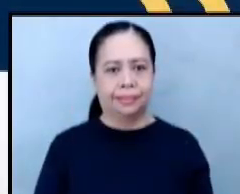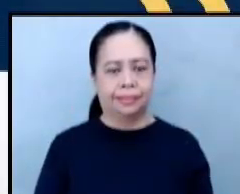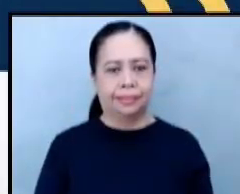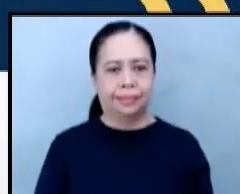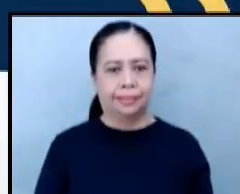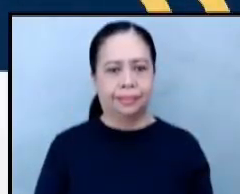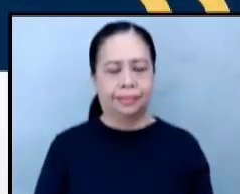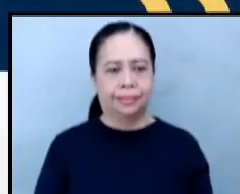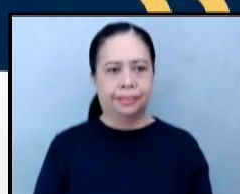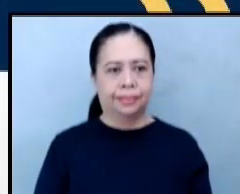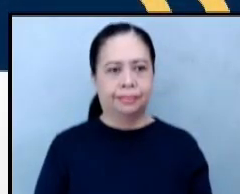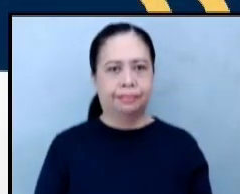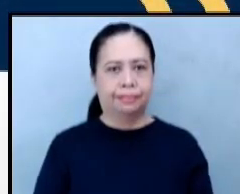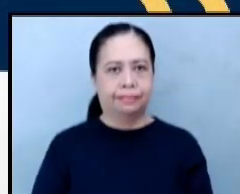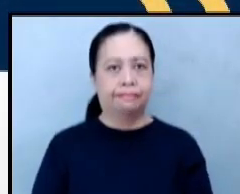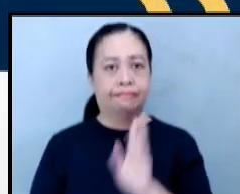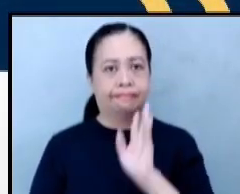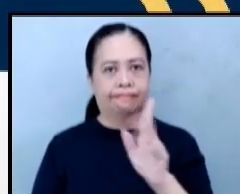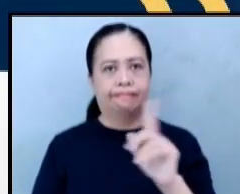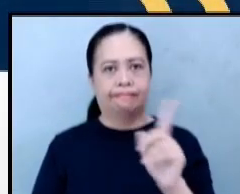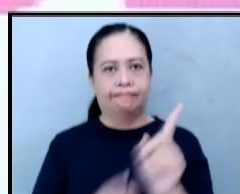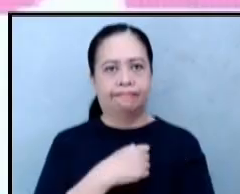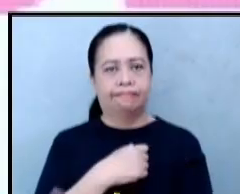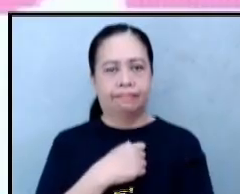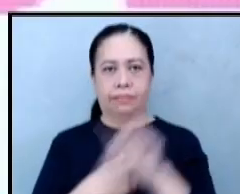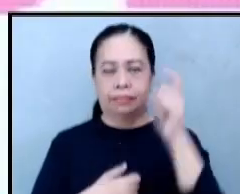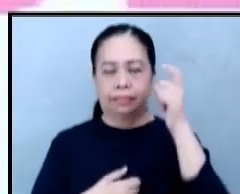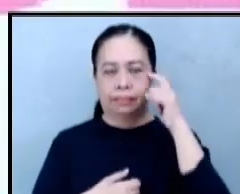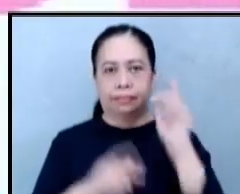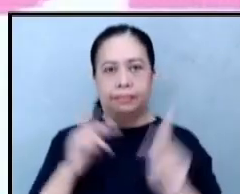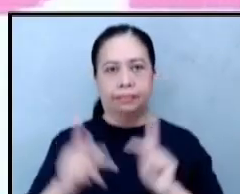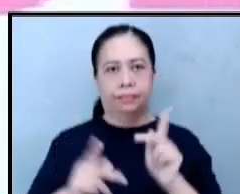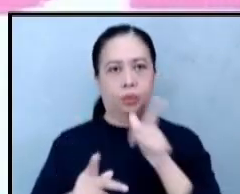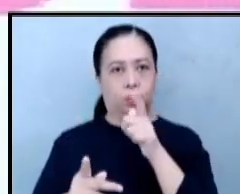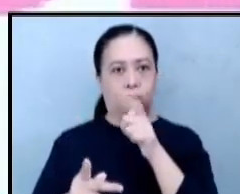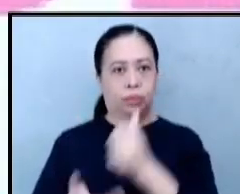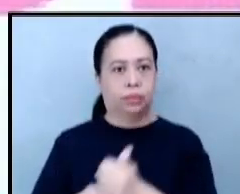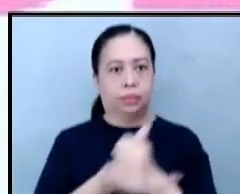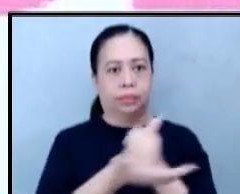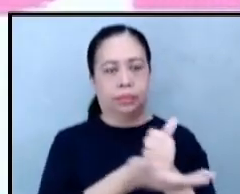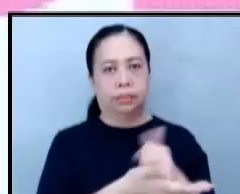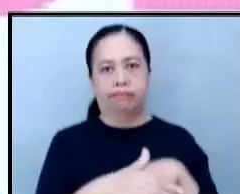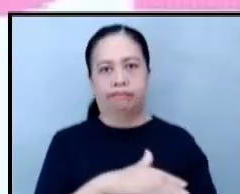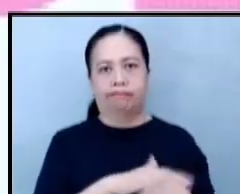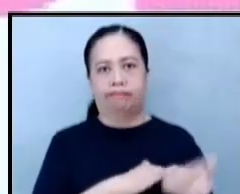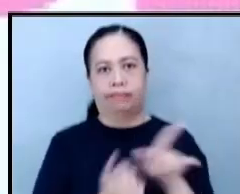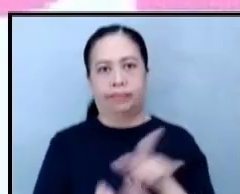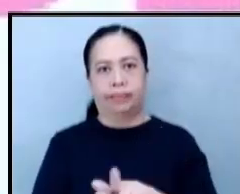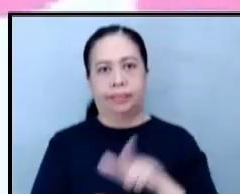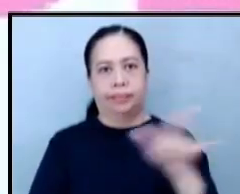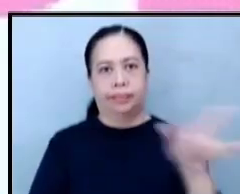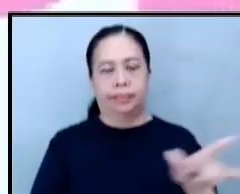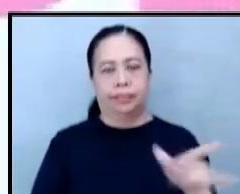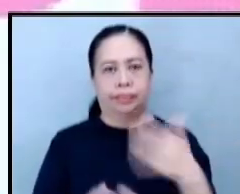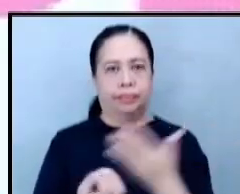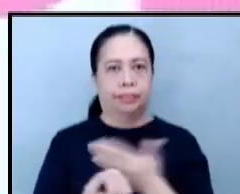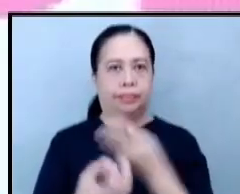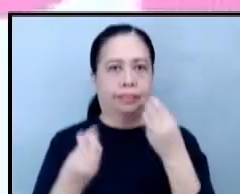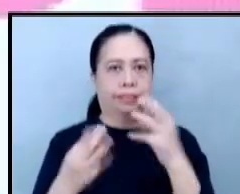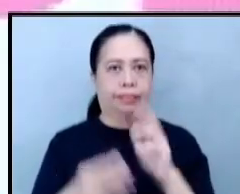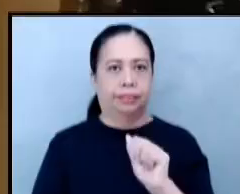Heads will roll o ang mga government personnel na tumulong sa pagpapaalis kay dismiss Bamban Tarlac Mayor Alice Guo